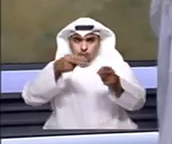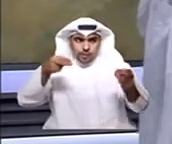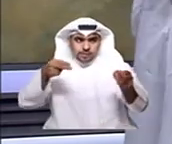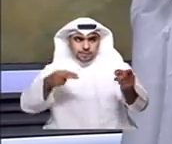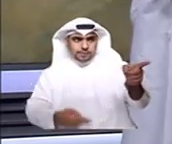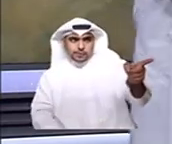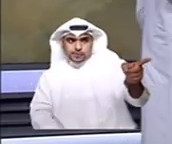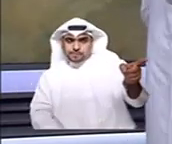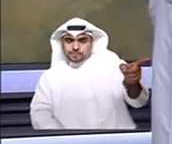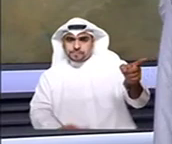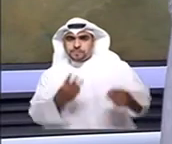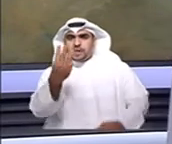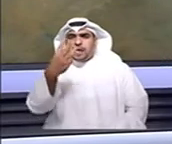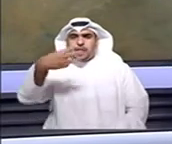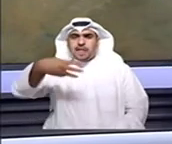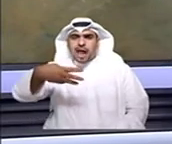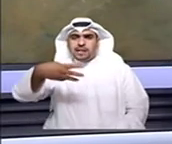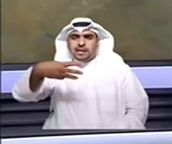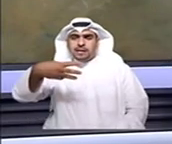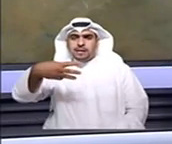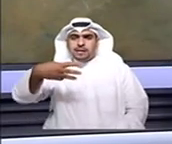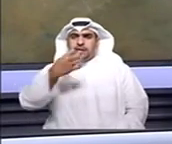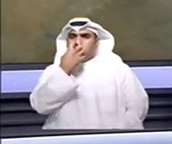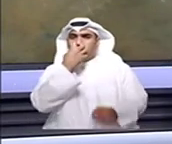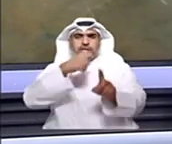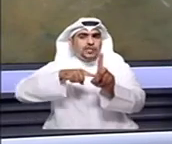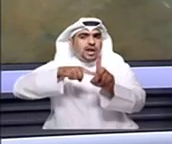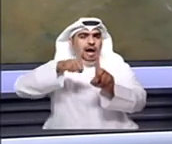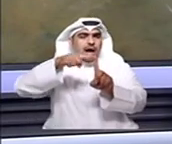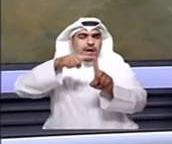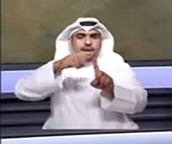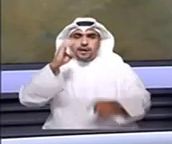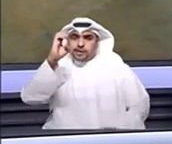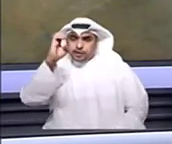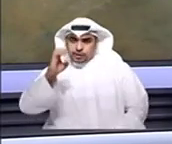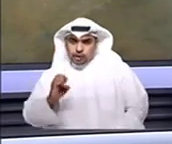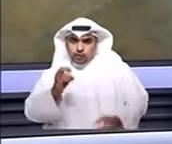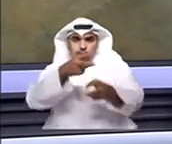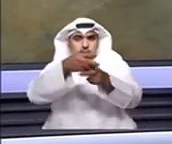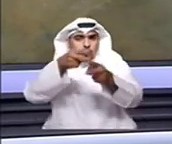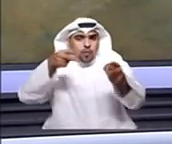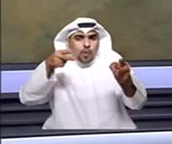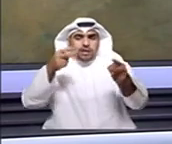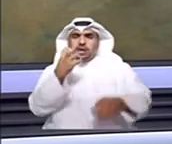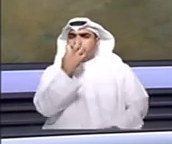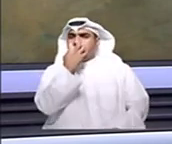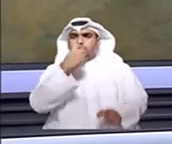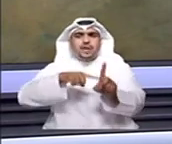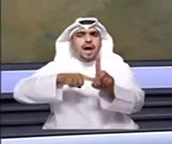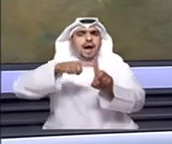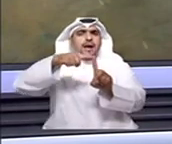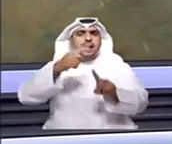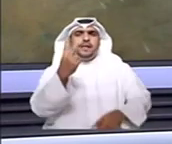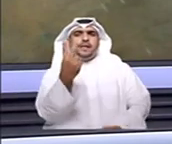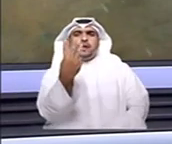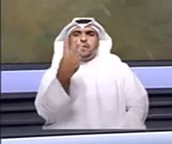معانا، مع استمرار الرياح الشمالية الغربية خفيفة إلى معتدلة سرعة، تتراوح سرعتها ما بين 12 إلى 32 كيلومتر في الساعة.